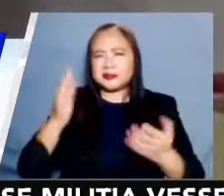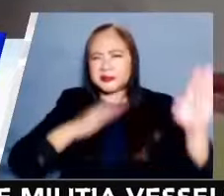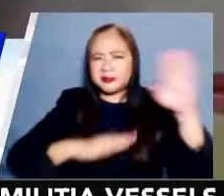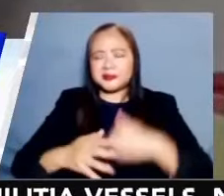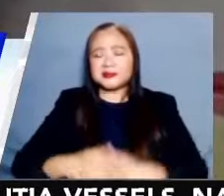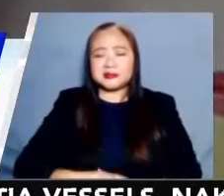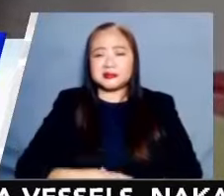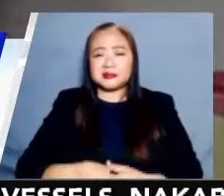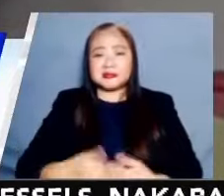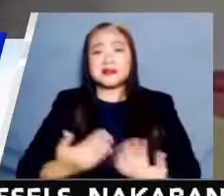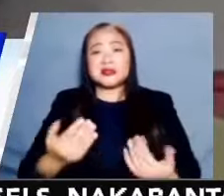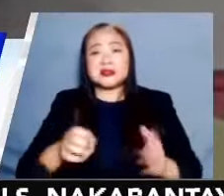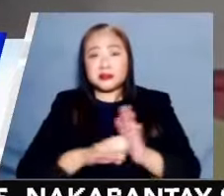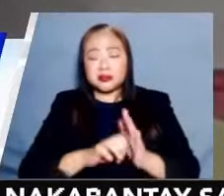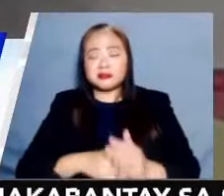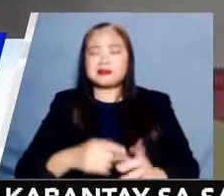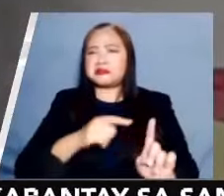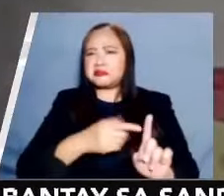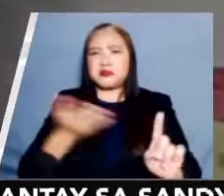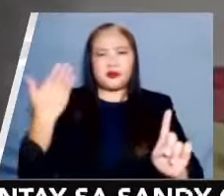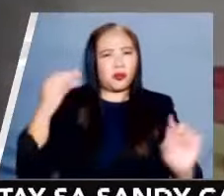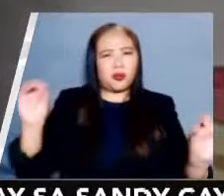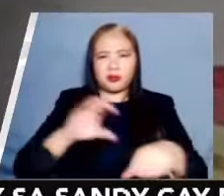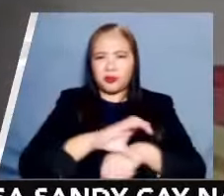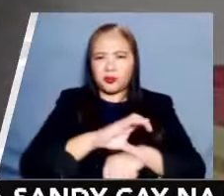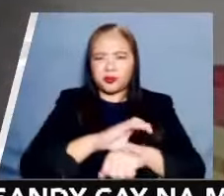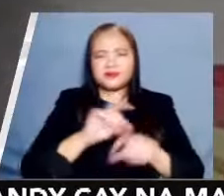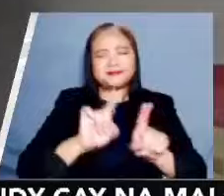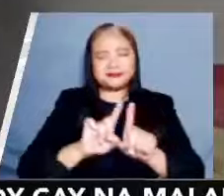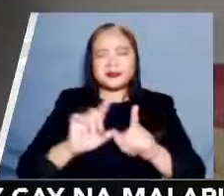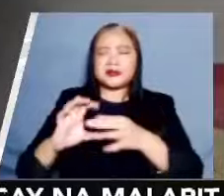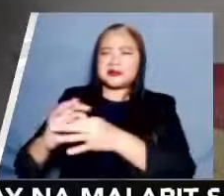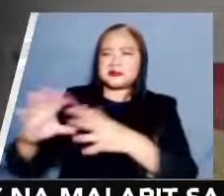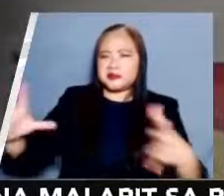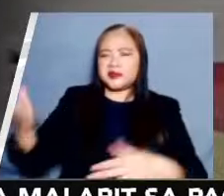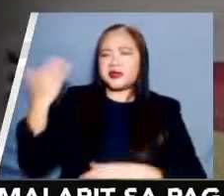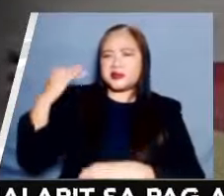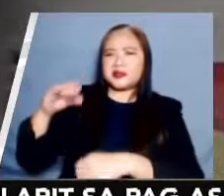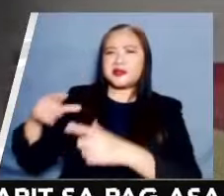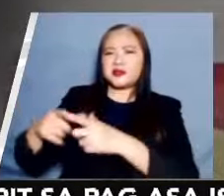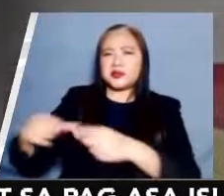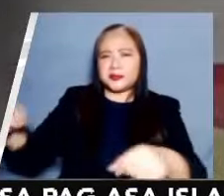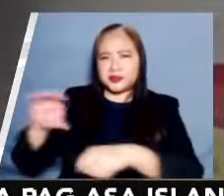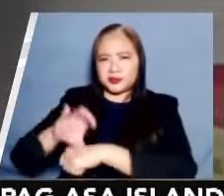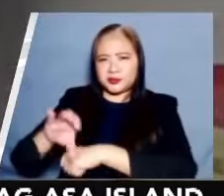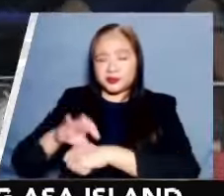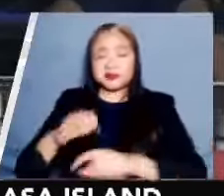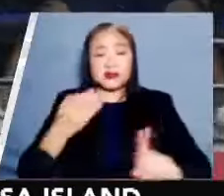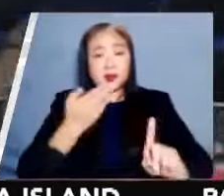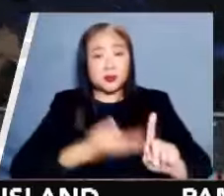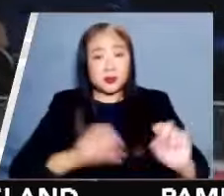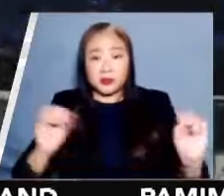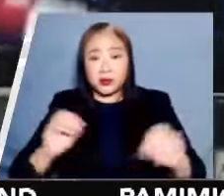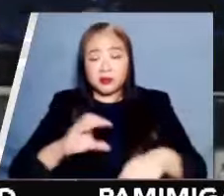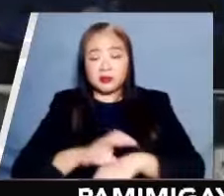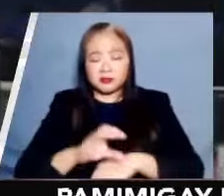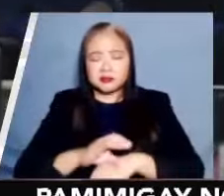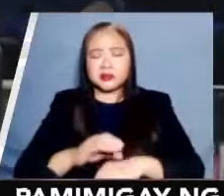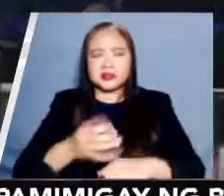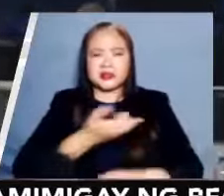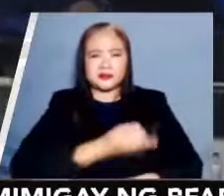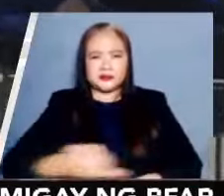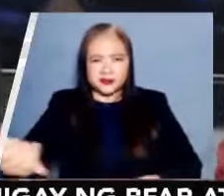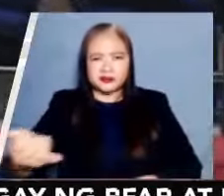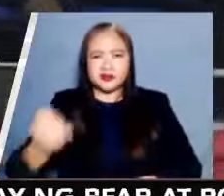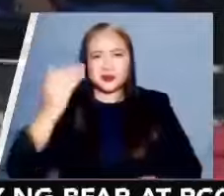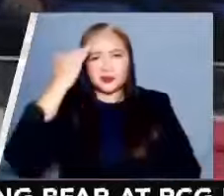Carlos matapos humiwalay sa dati niyang Japanese coach. Wala mang coach, naimbitahan naman si Carlos na mag-training sa Korea at sa